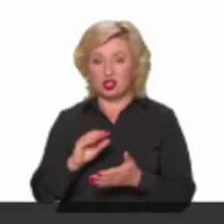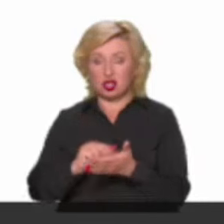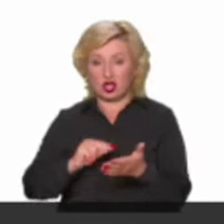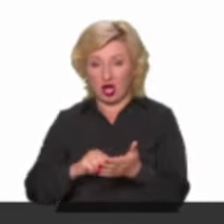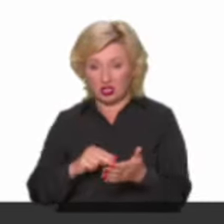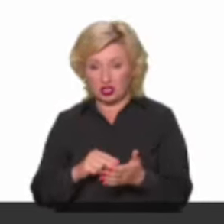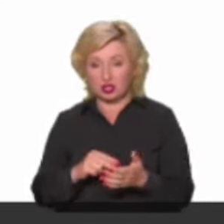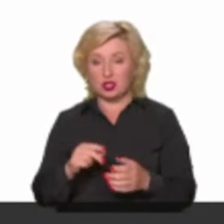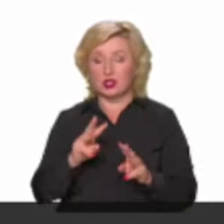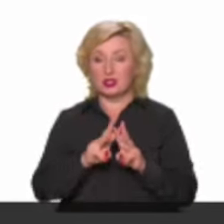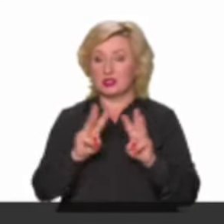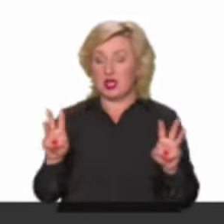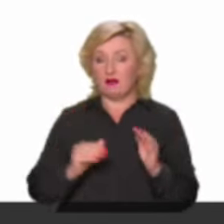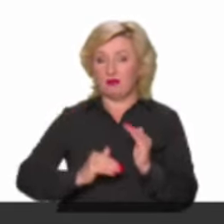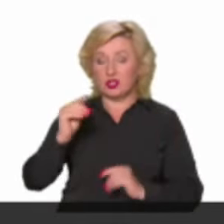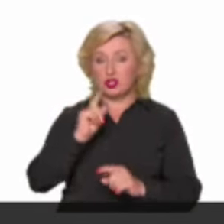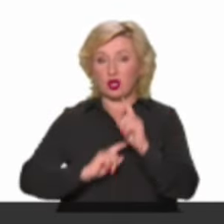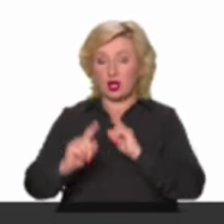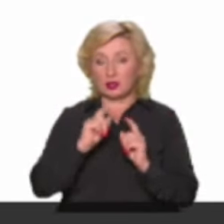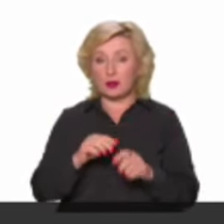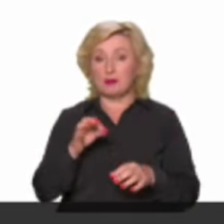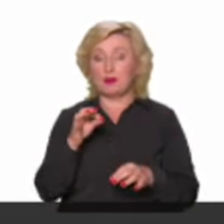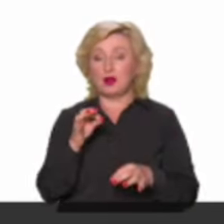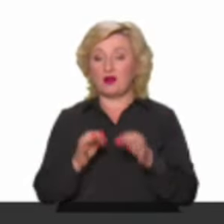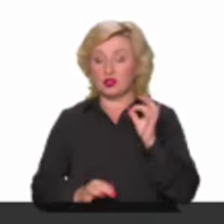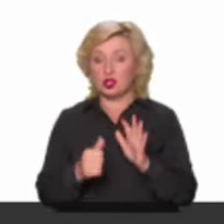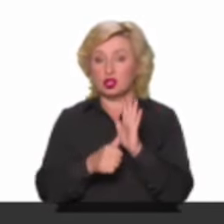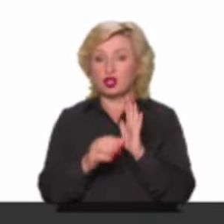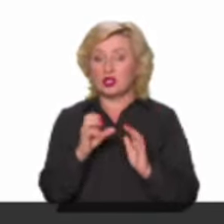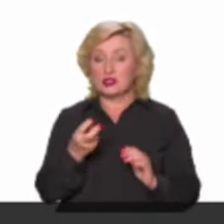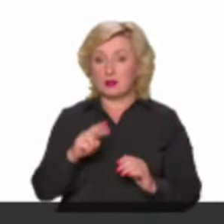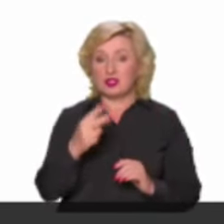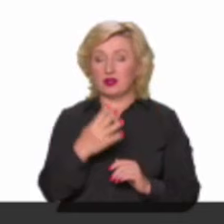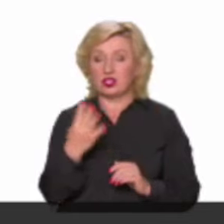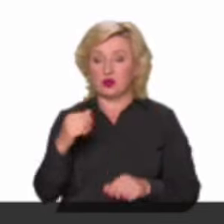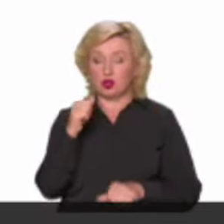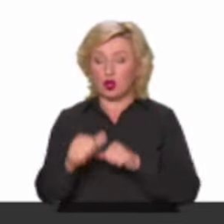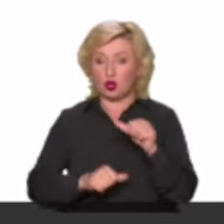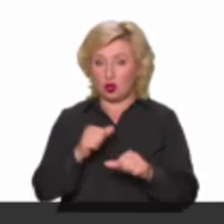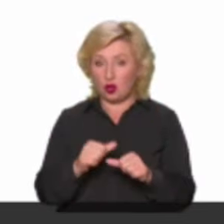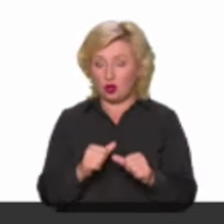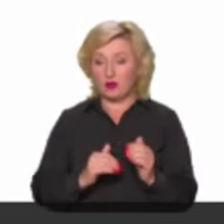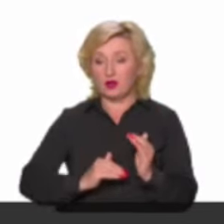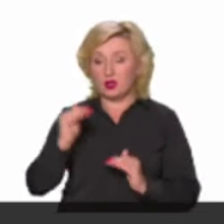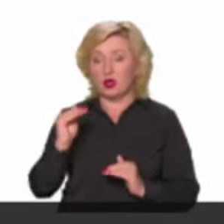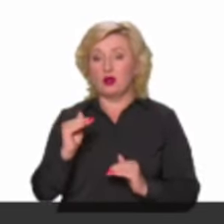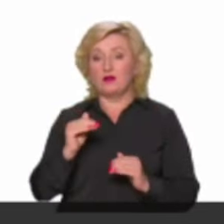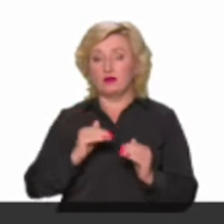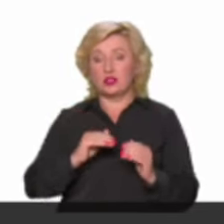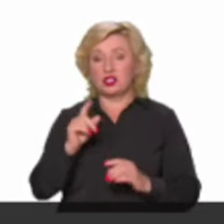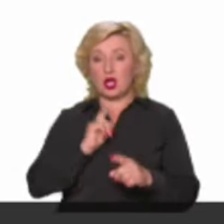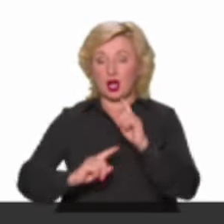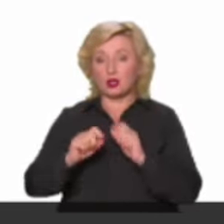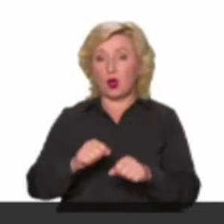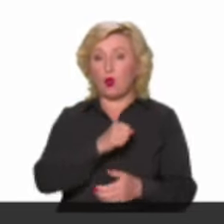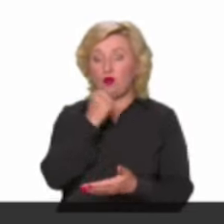на сайті Вищої ради правосуддя вказано, що 6 серпня 2024 року Вища рада правосуддя ухвалила